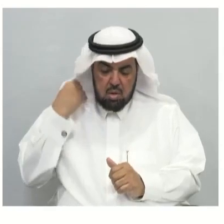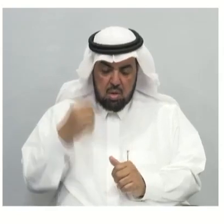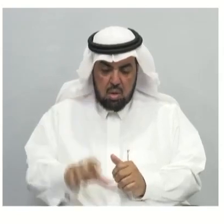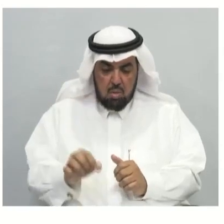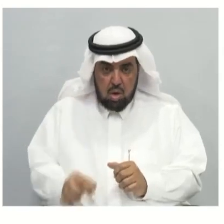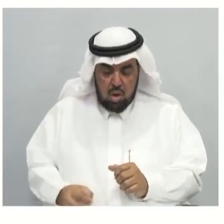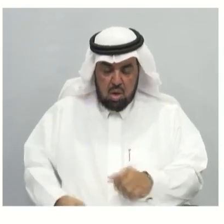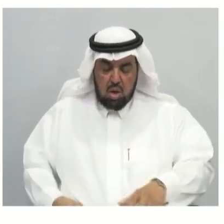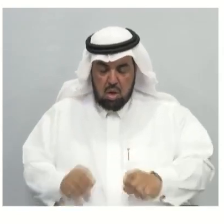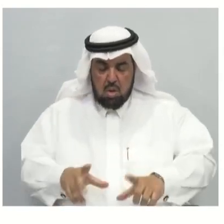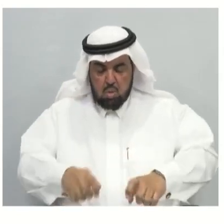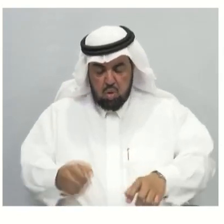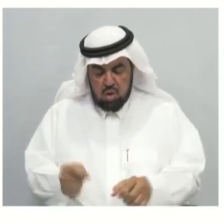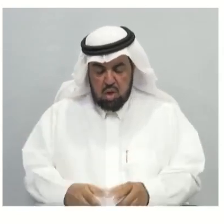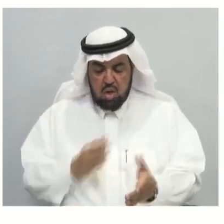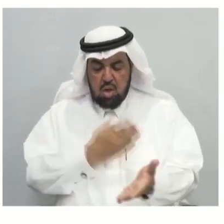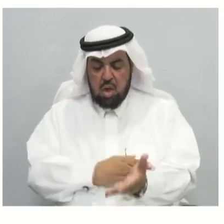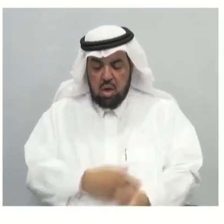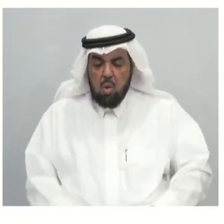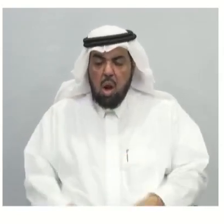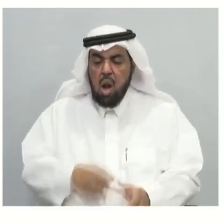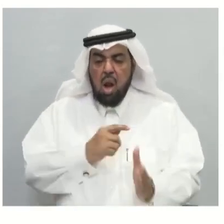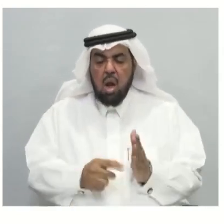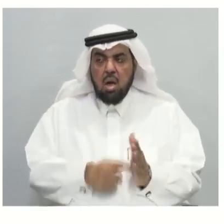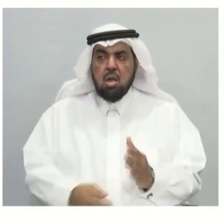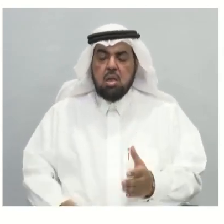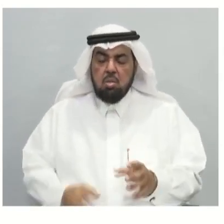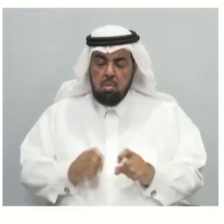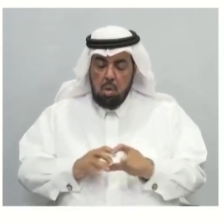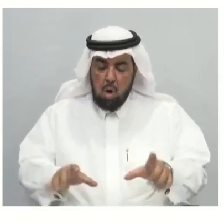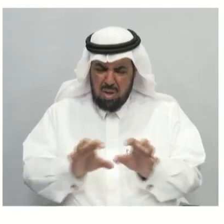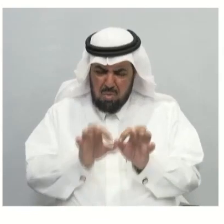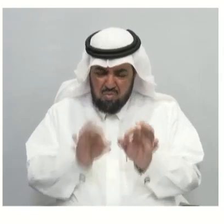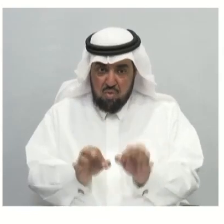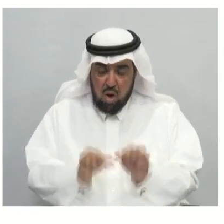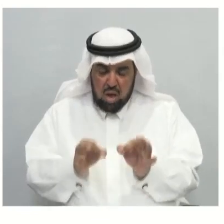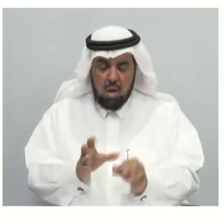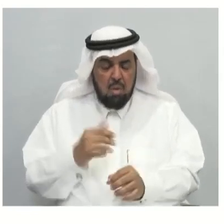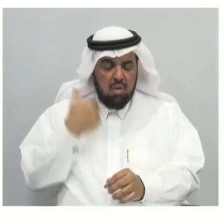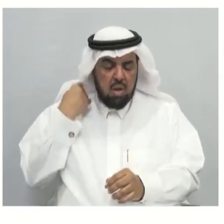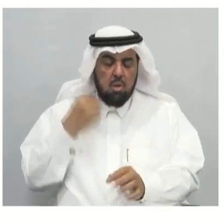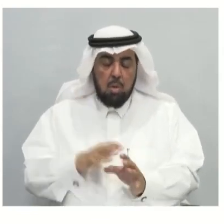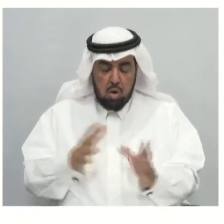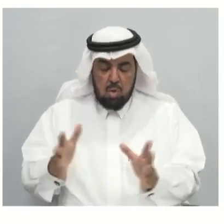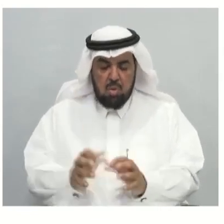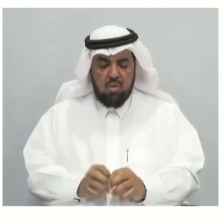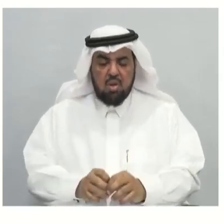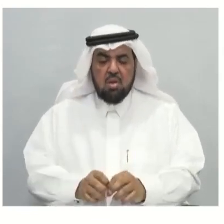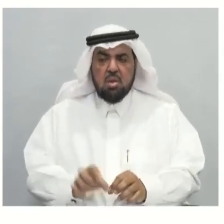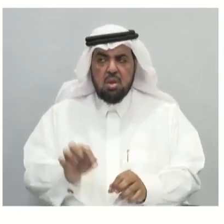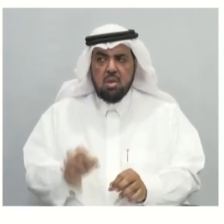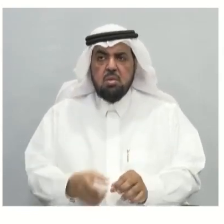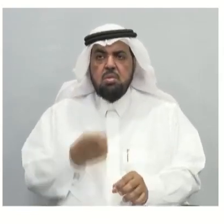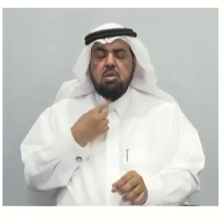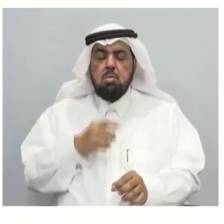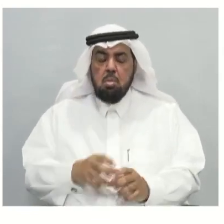لتقديم لمحه موجزه عن التقرير ولا يشترط تقديم معلومات مفصله الملخص لا يقدم معلومات مفصله من اراد